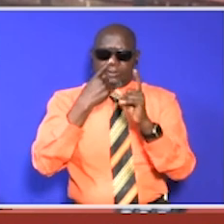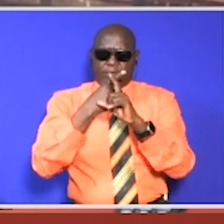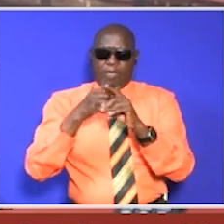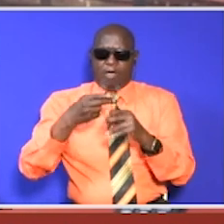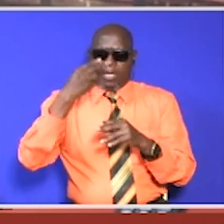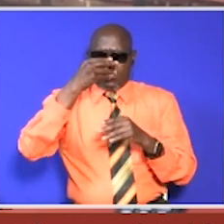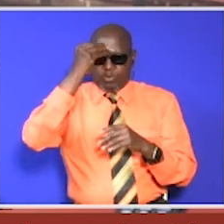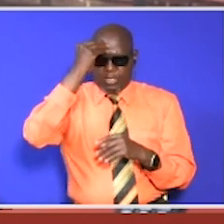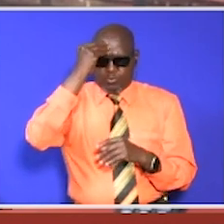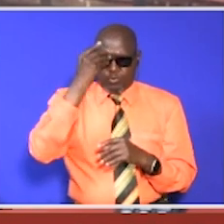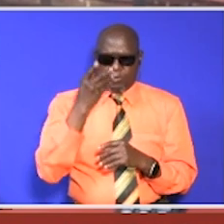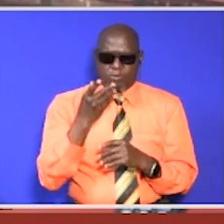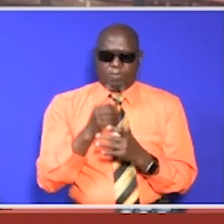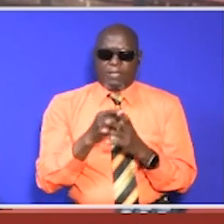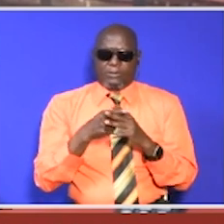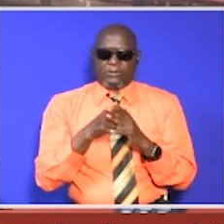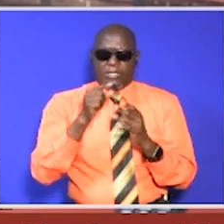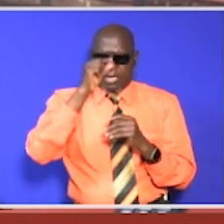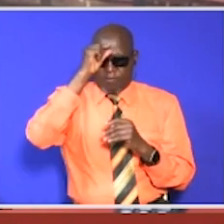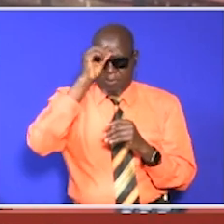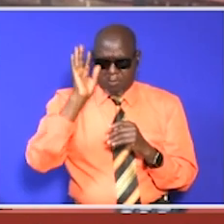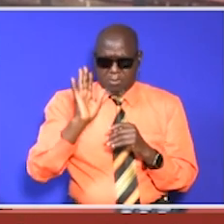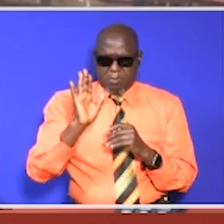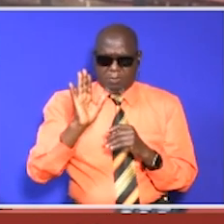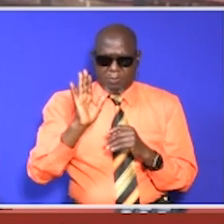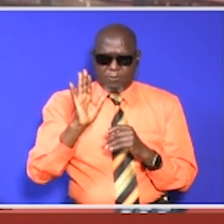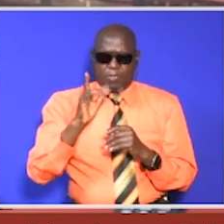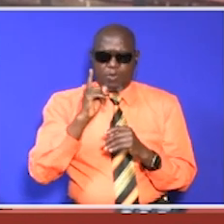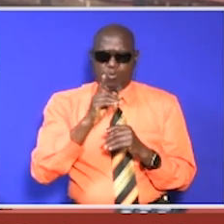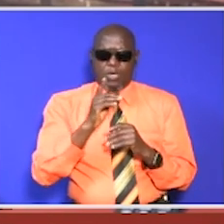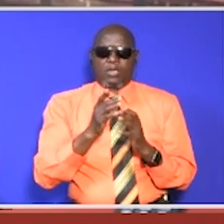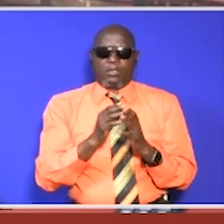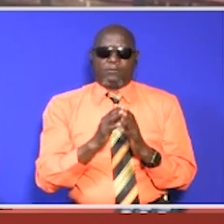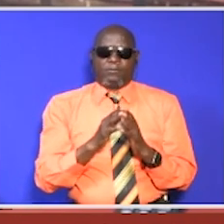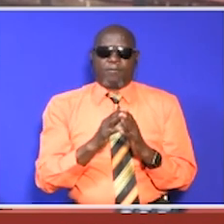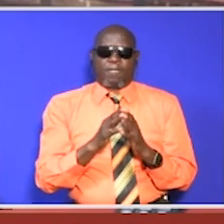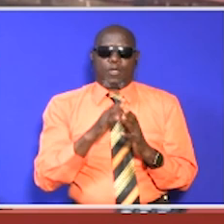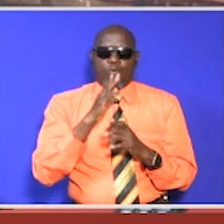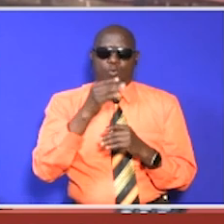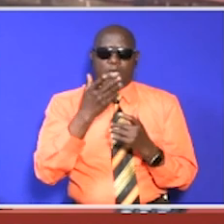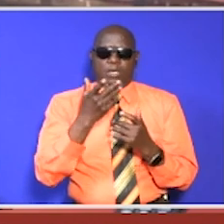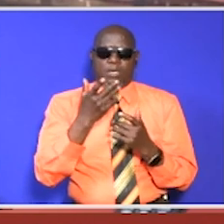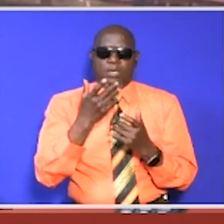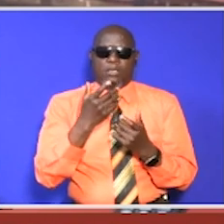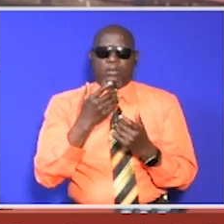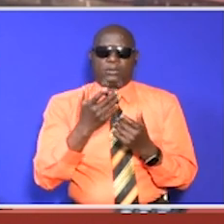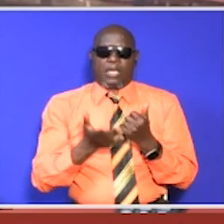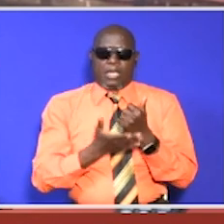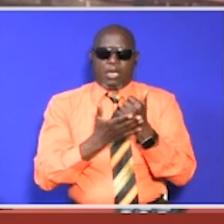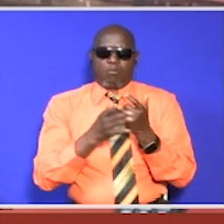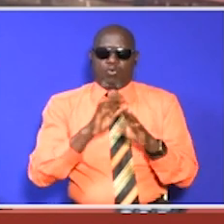mwinchini na ulioanzishwa na serikali yake umebadili mambo katika vyuo vikuu na kuviepushia hatari ya kufungwa.